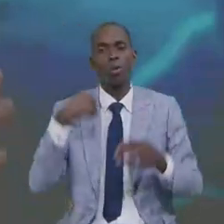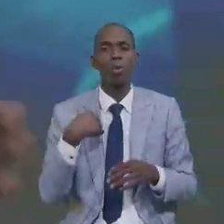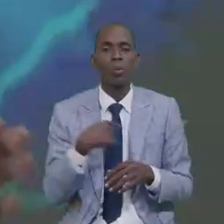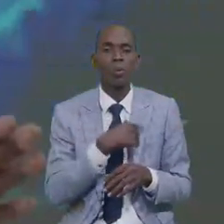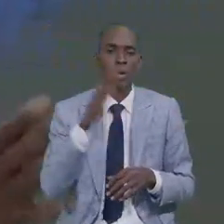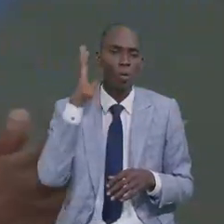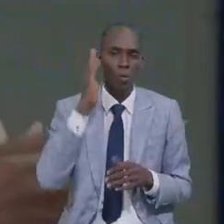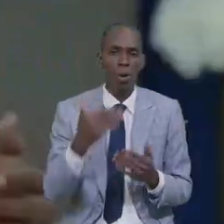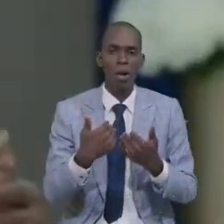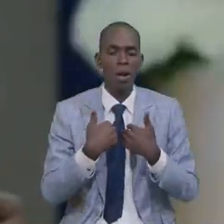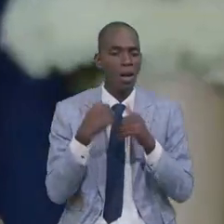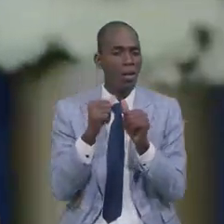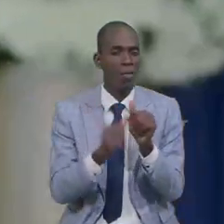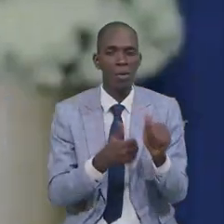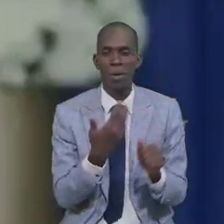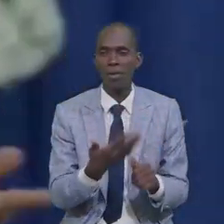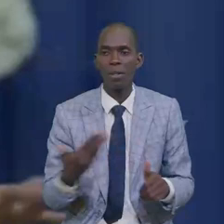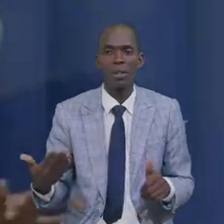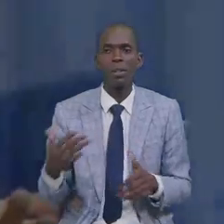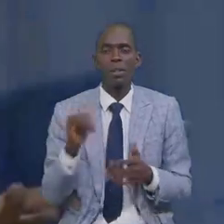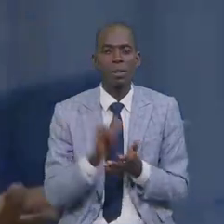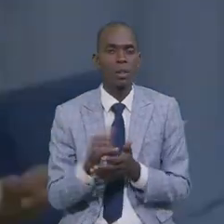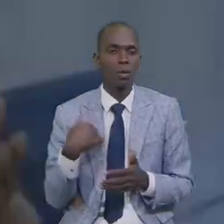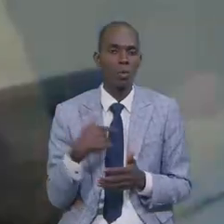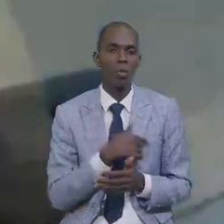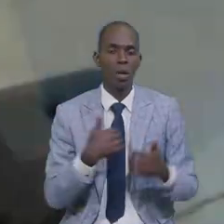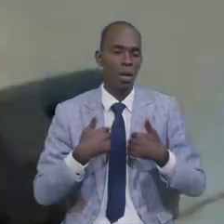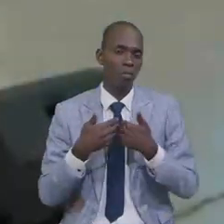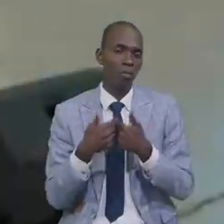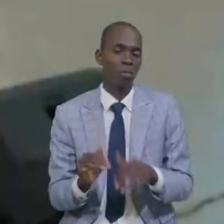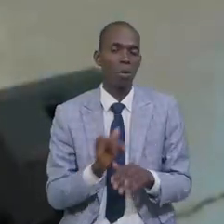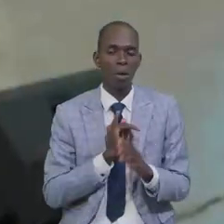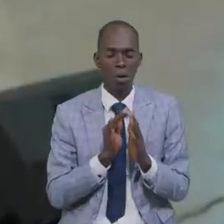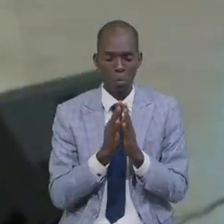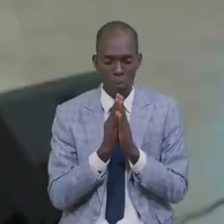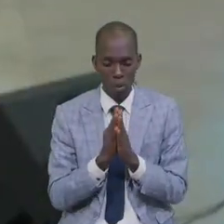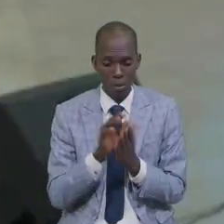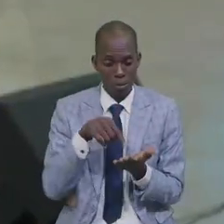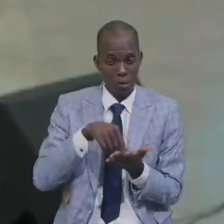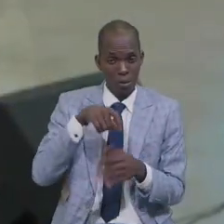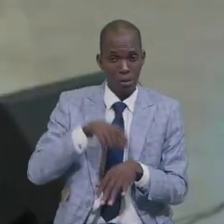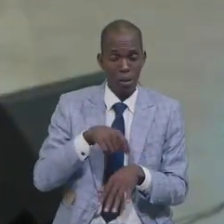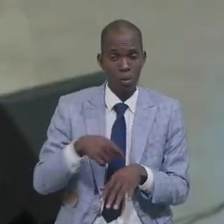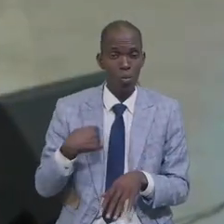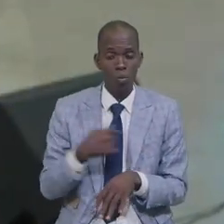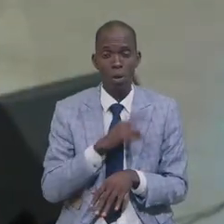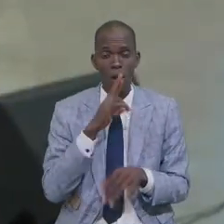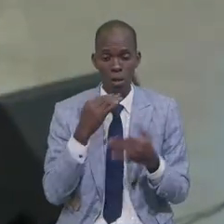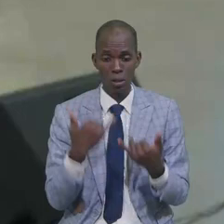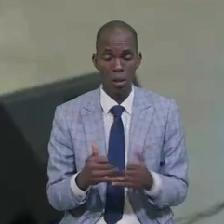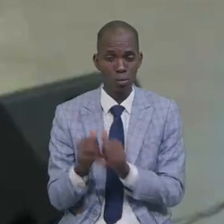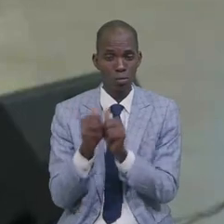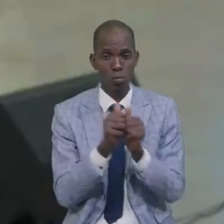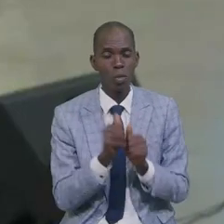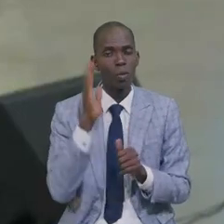que nous aurons tout ce que nous avons perdu. Et je prie que cette période où